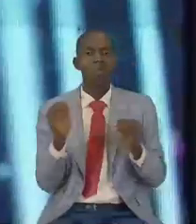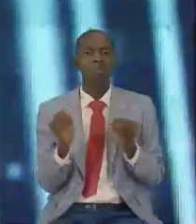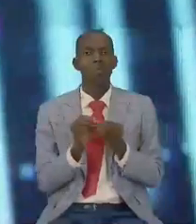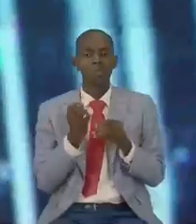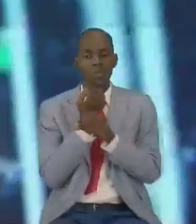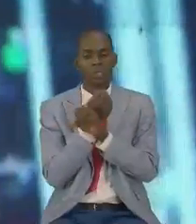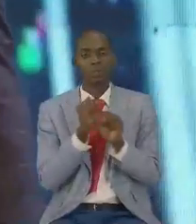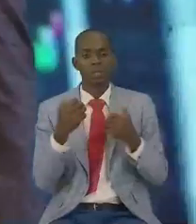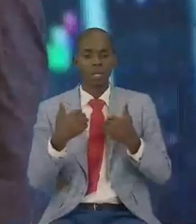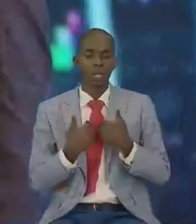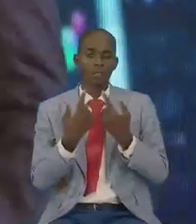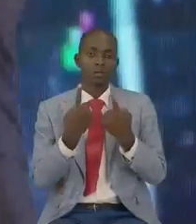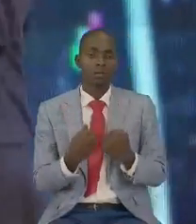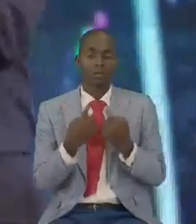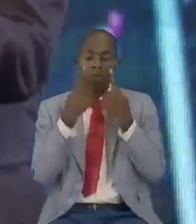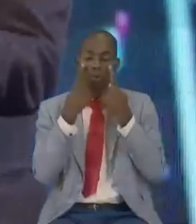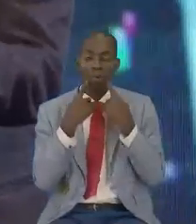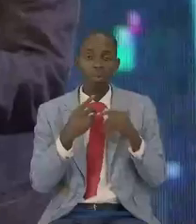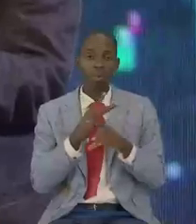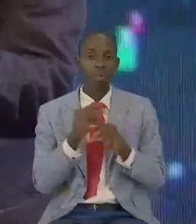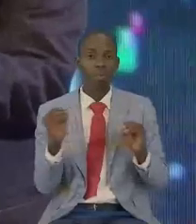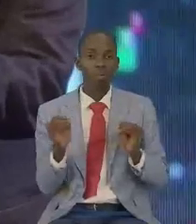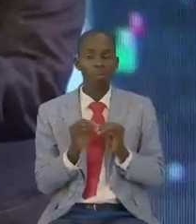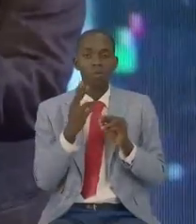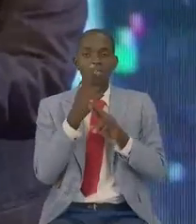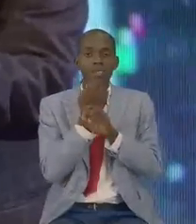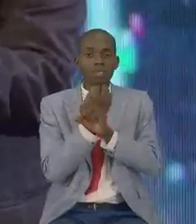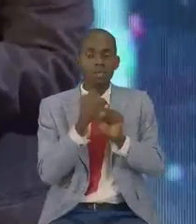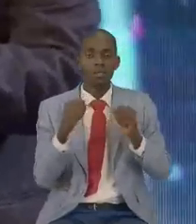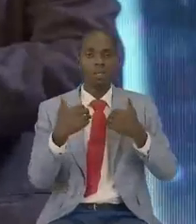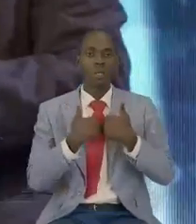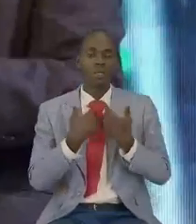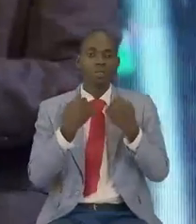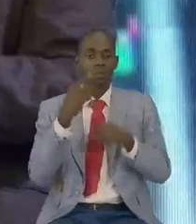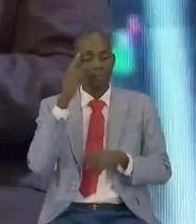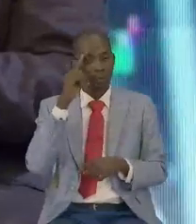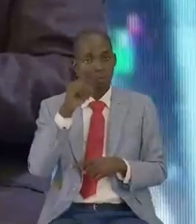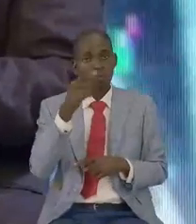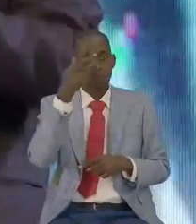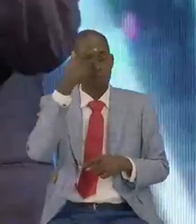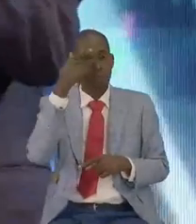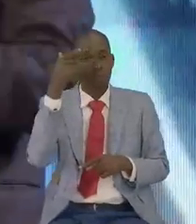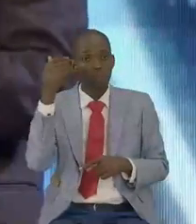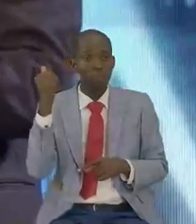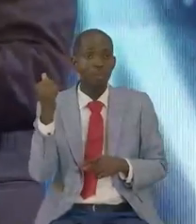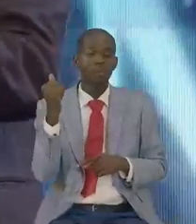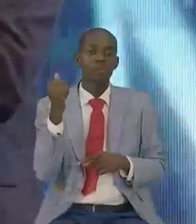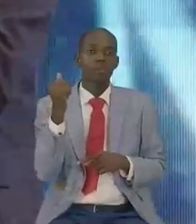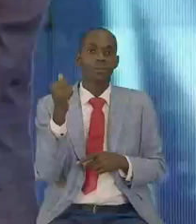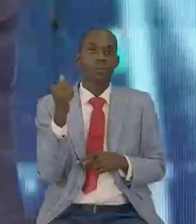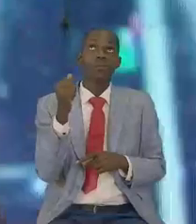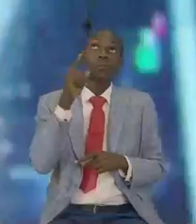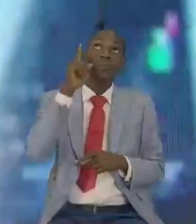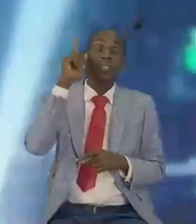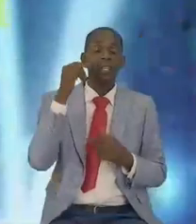est venu. Ne pleure point, la rédemption est venue. Parce que Il a